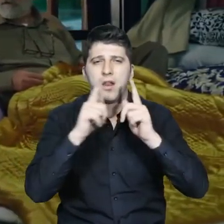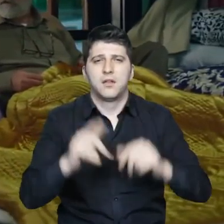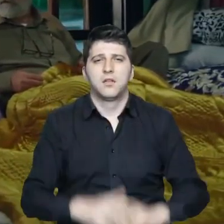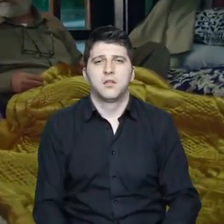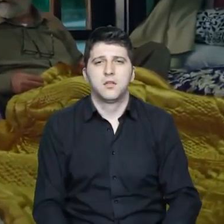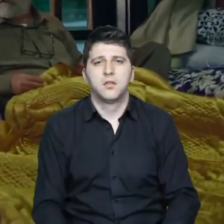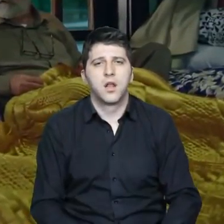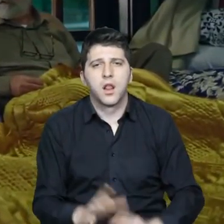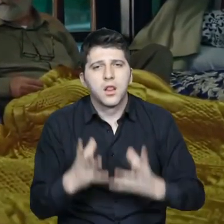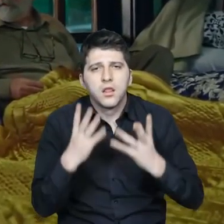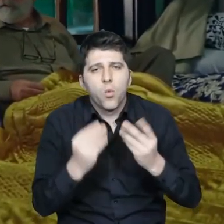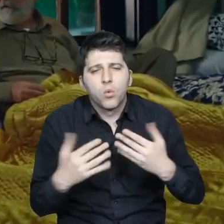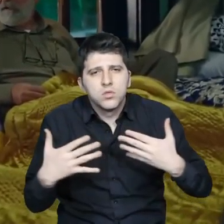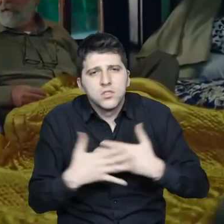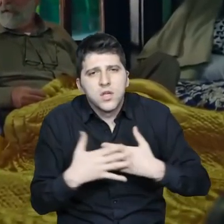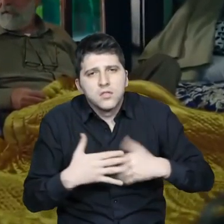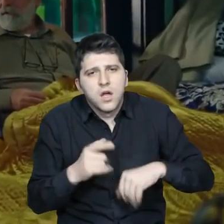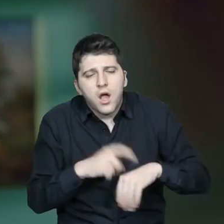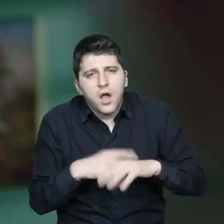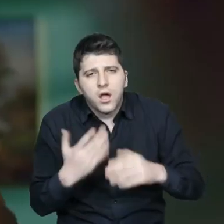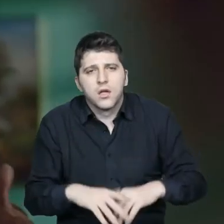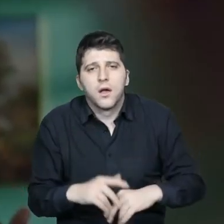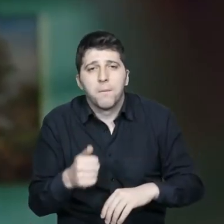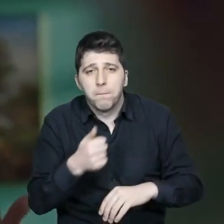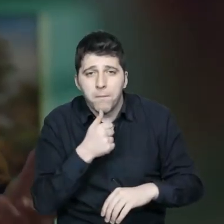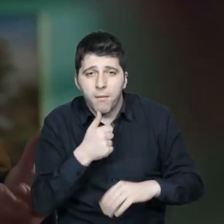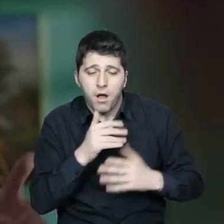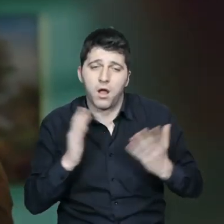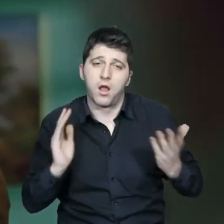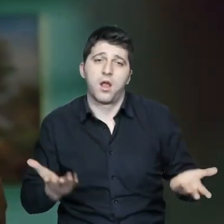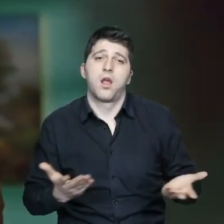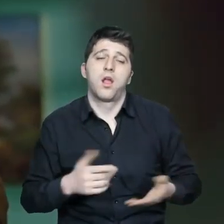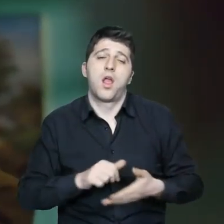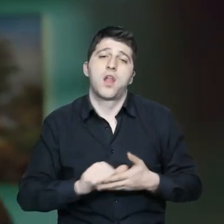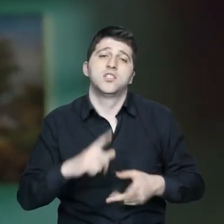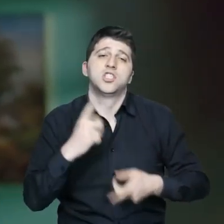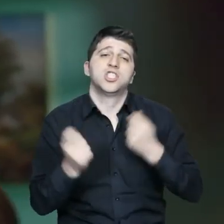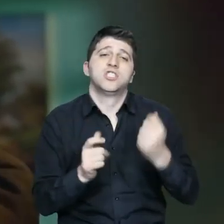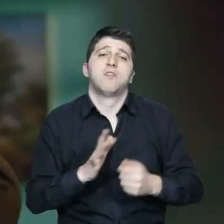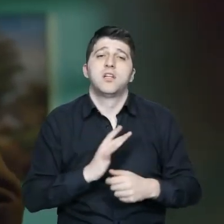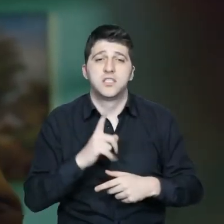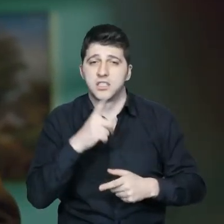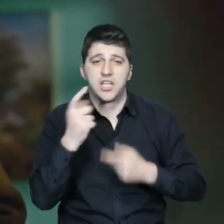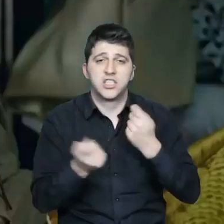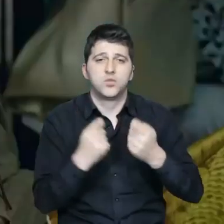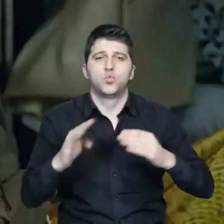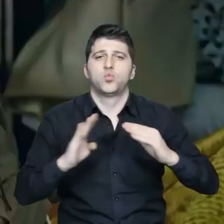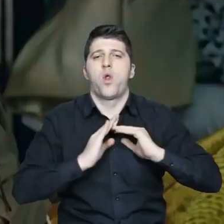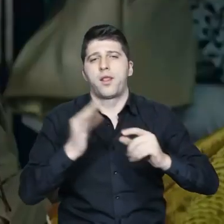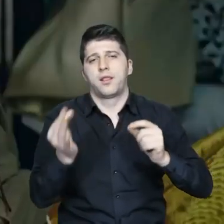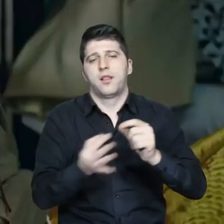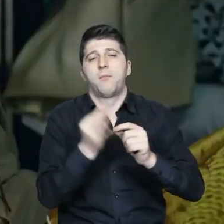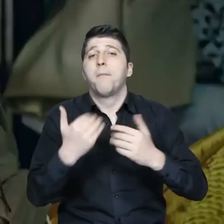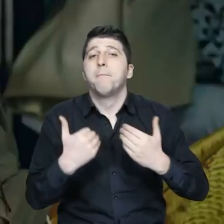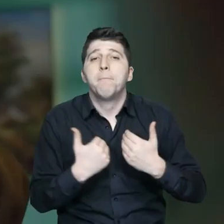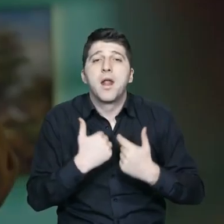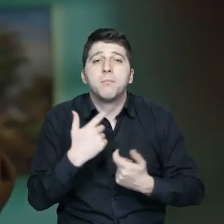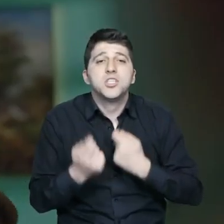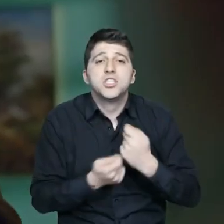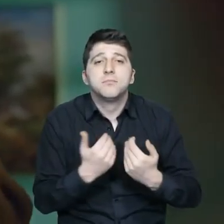Hırla santral gecenin bir vakti. Baba herkesin bir işi var değil mi? Senin işin yorgan dikmek. Benim işim